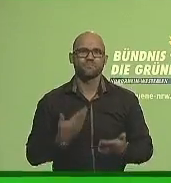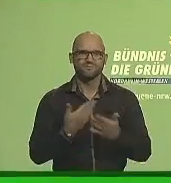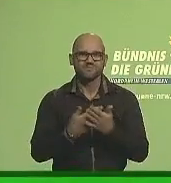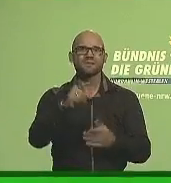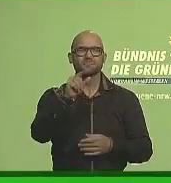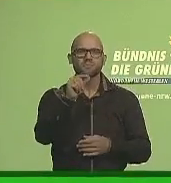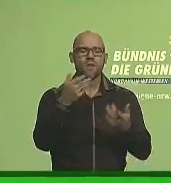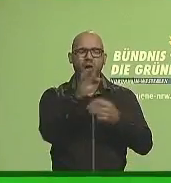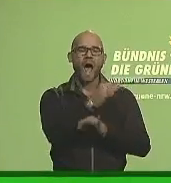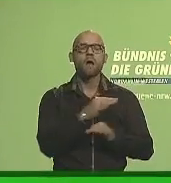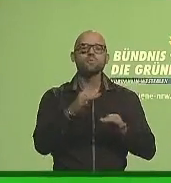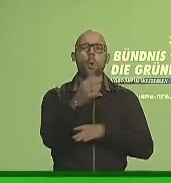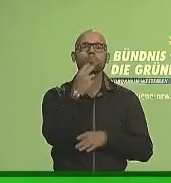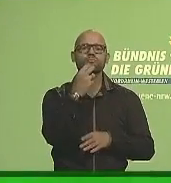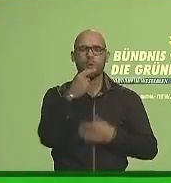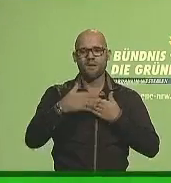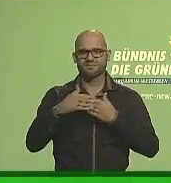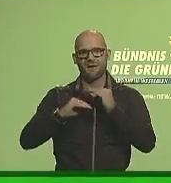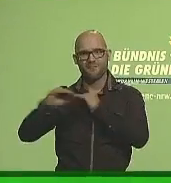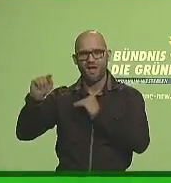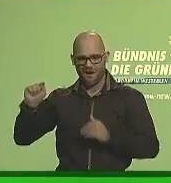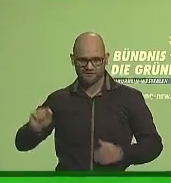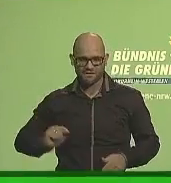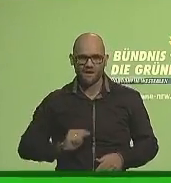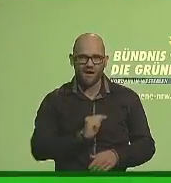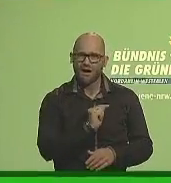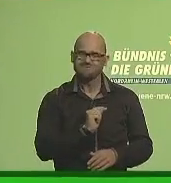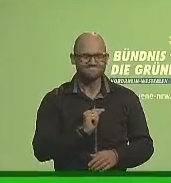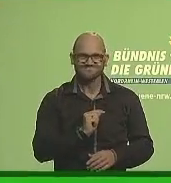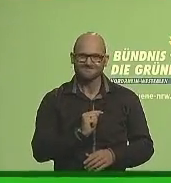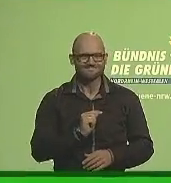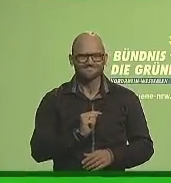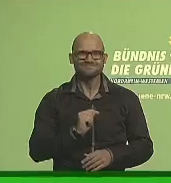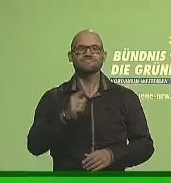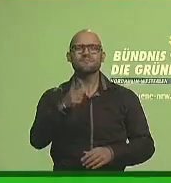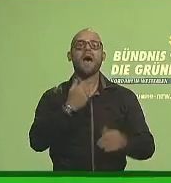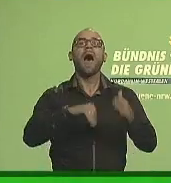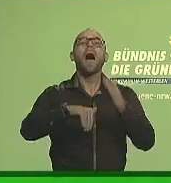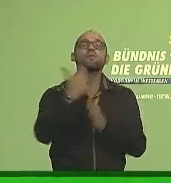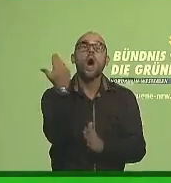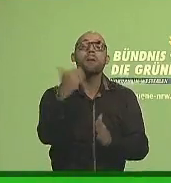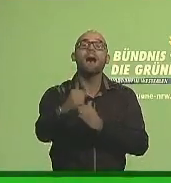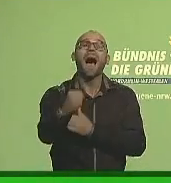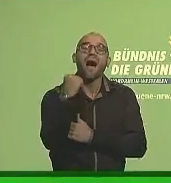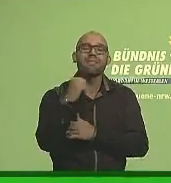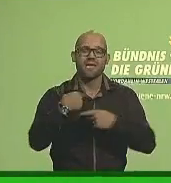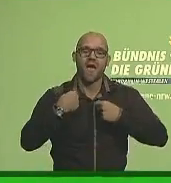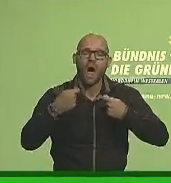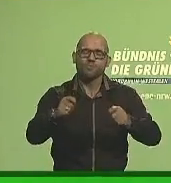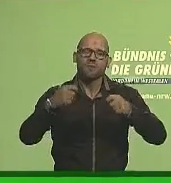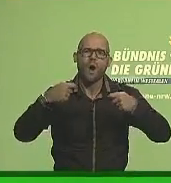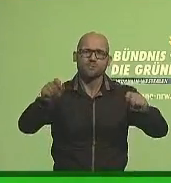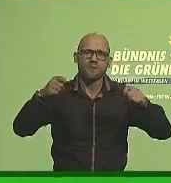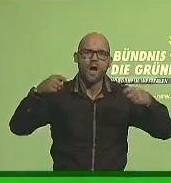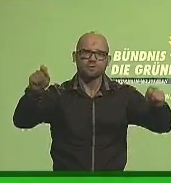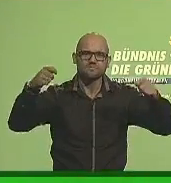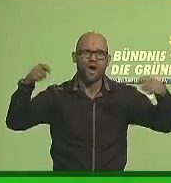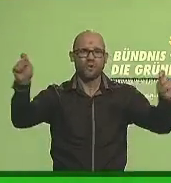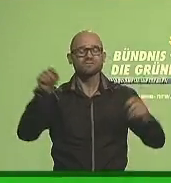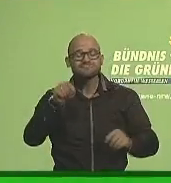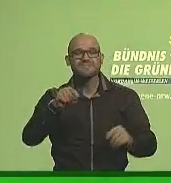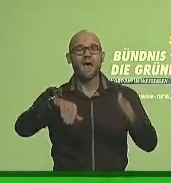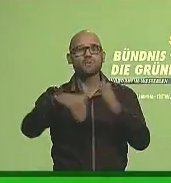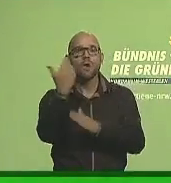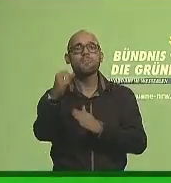aus den Nachbarländern gewesen, der das Ganze kompensiert hat, sondern es ist der Ausbau der Erneuerbaren, gerade hier in Deutschland gewesen, der